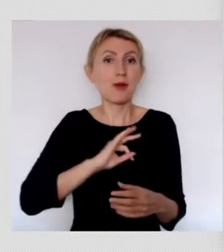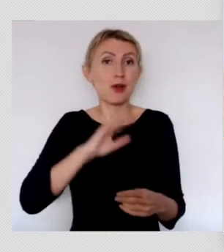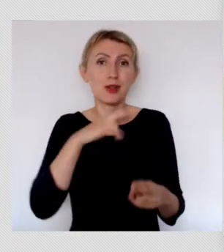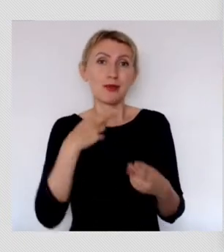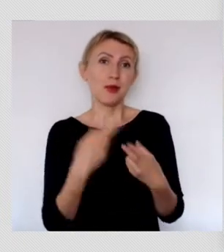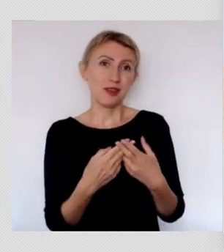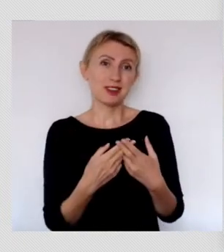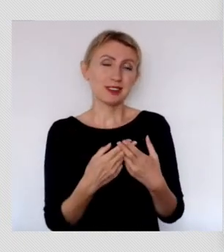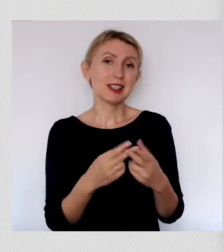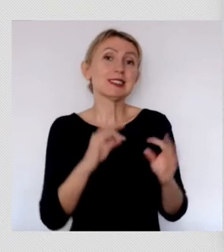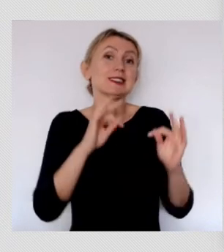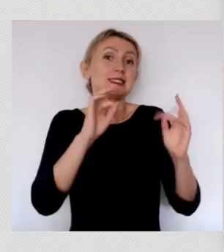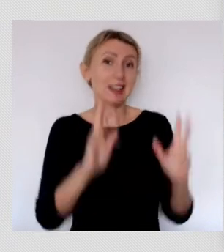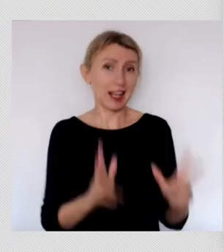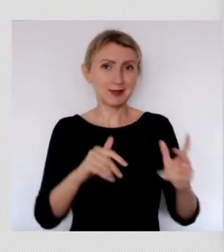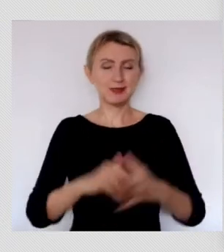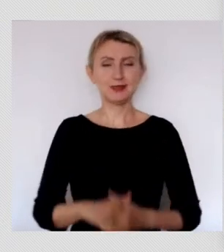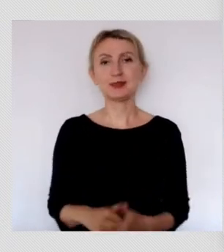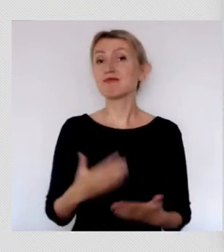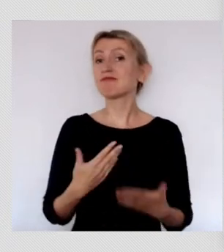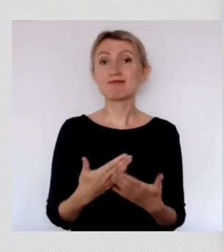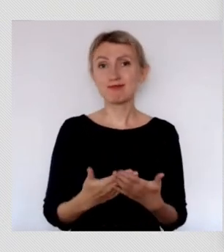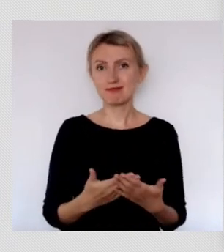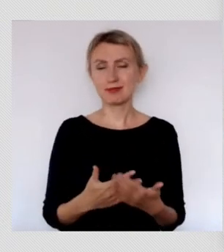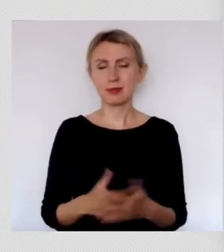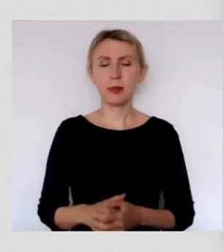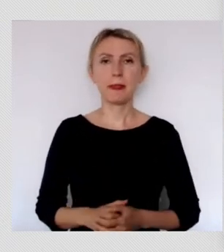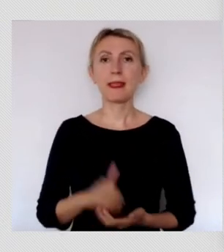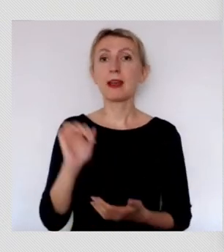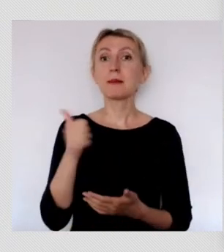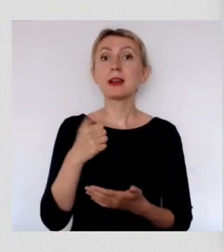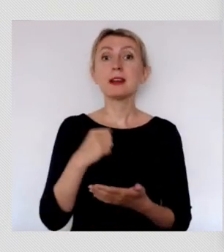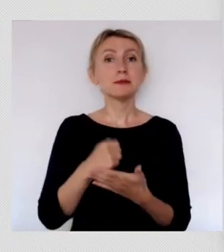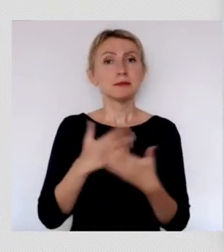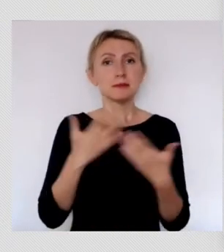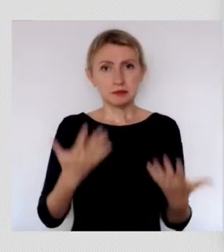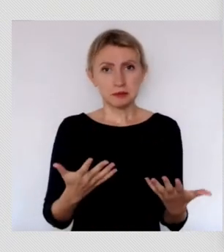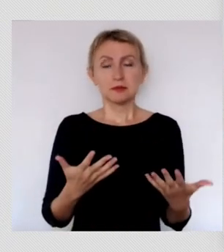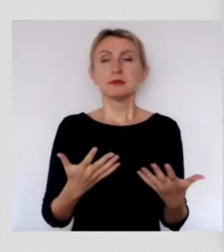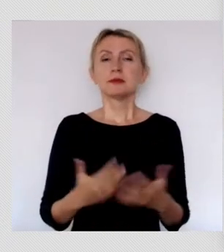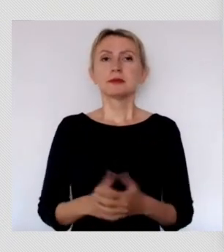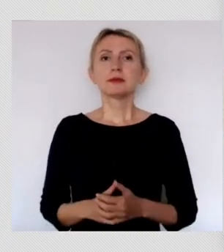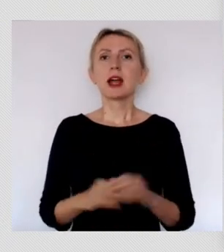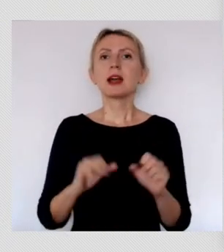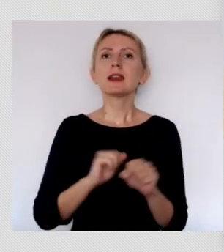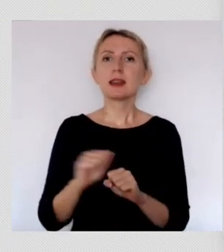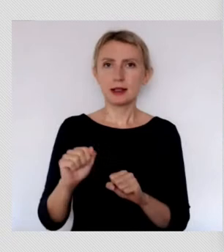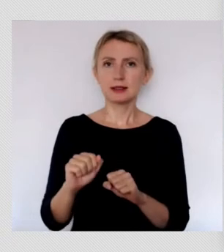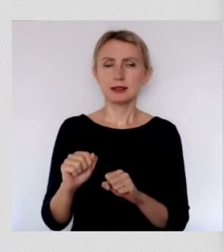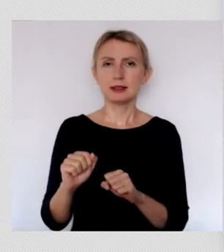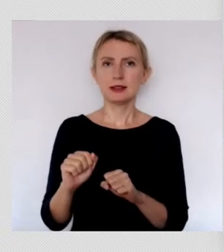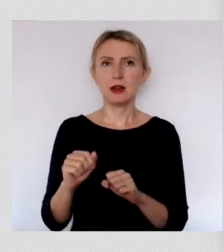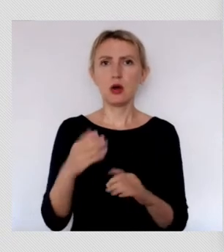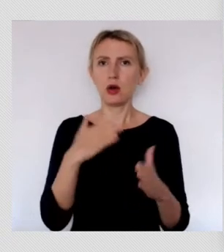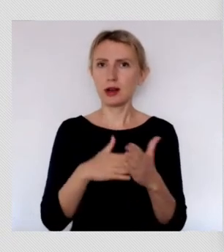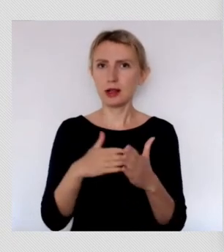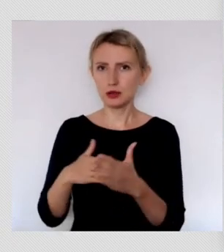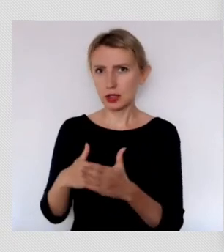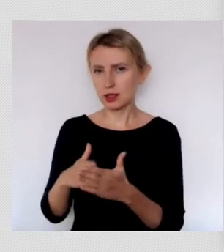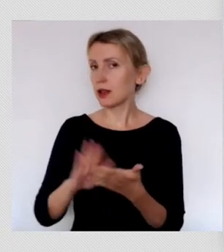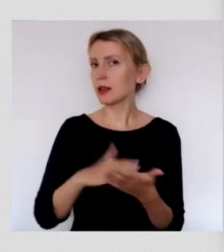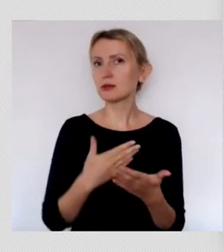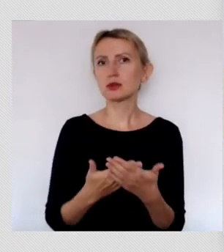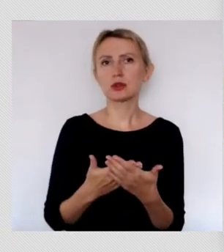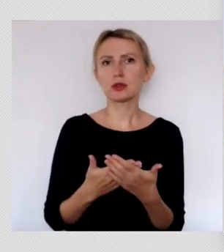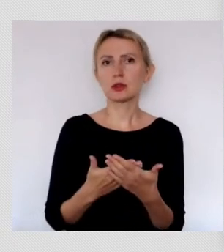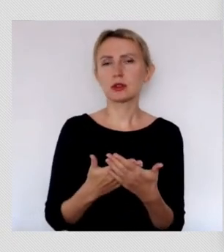jest tak. Dlaczego? Po pierwsze dlatego, że istnieją jednak pewne ograniczenia, na przykład taki